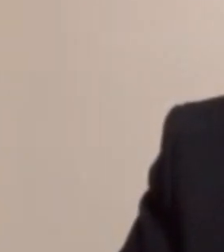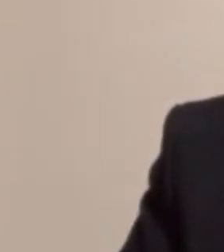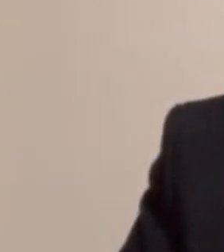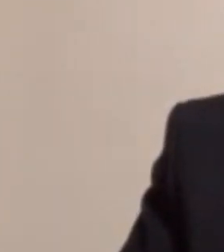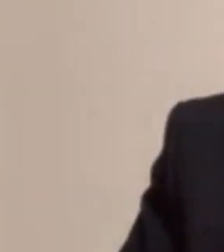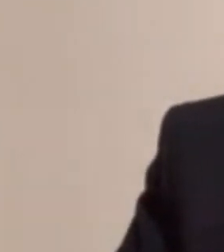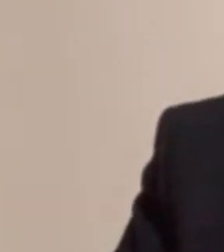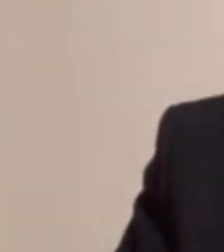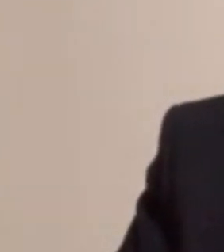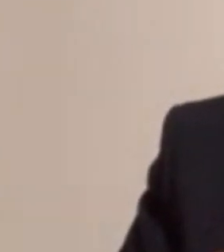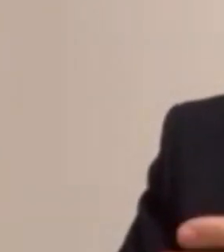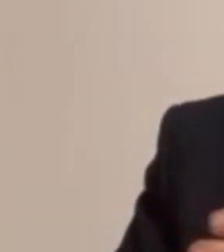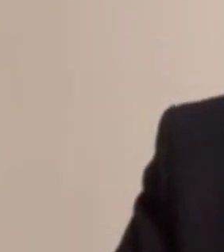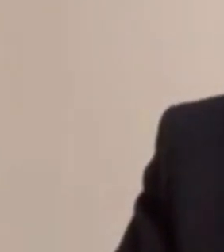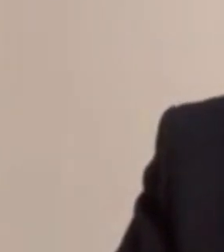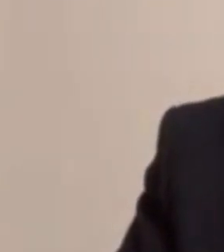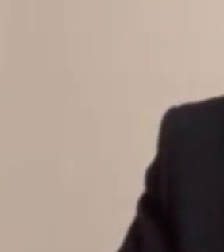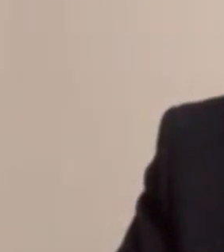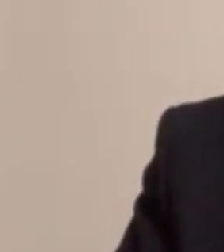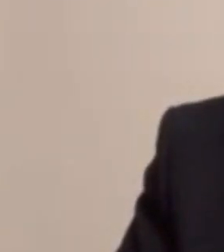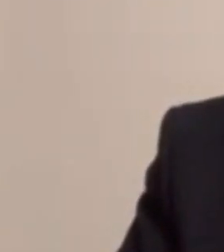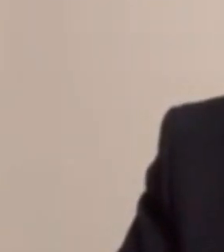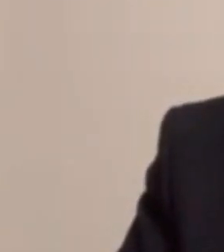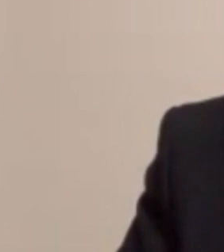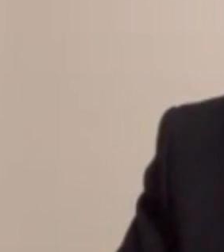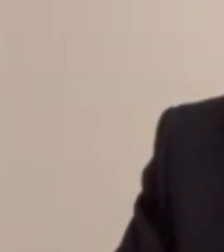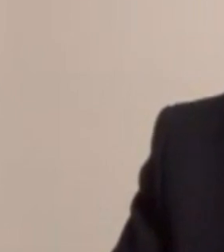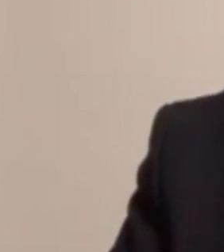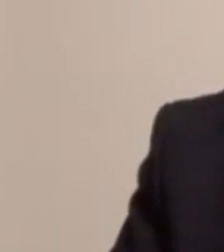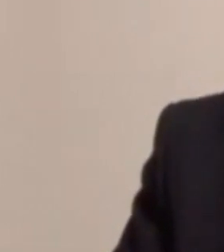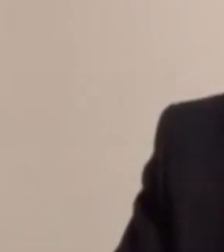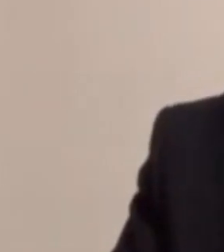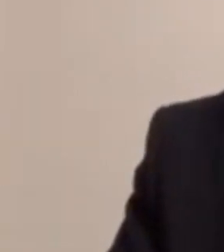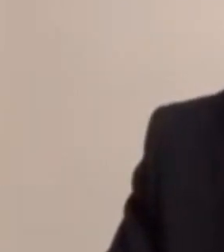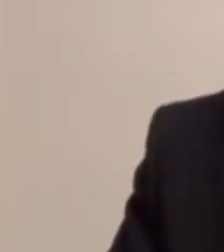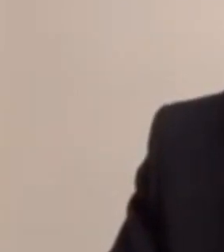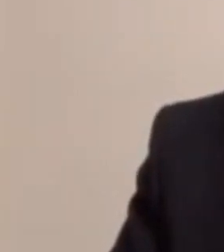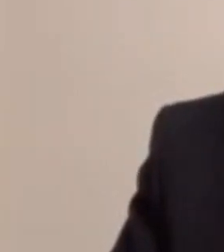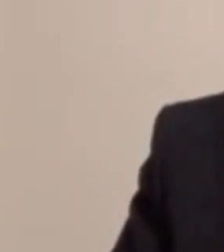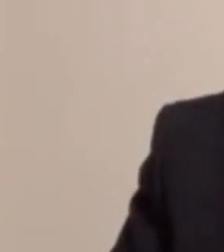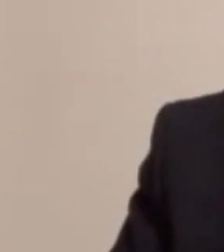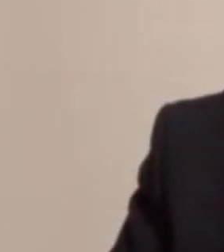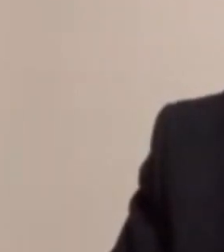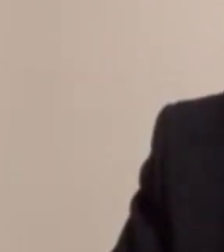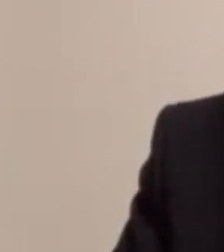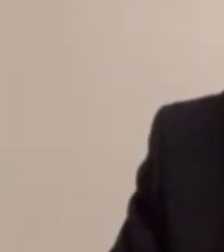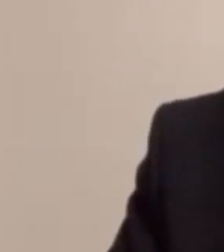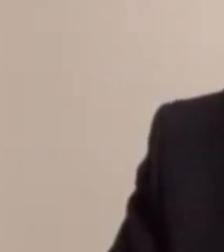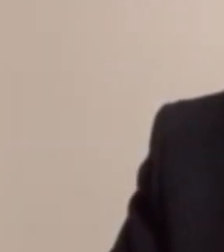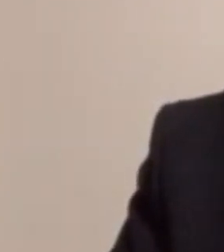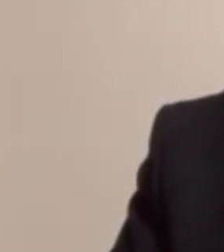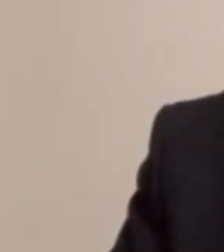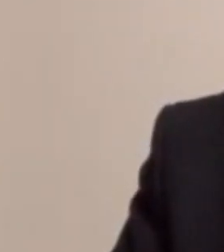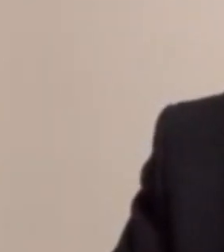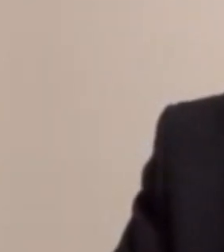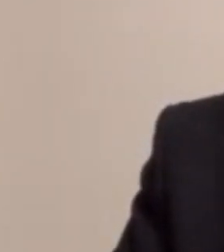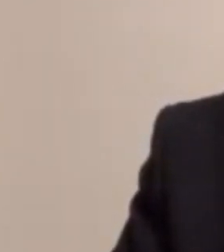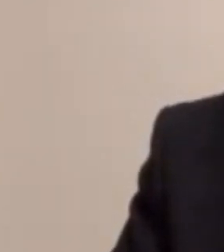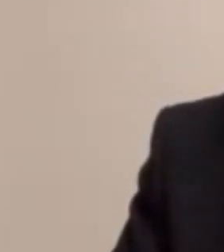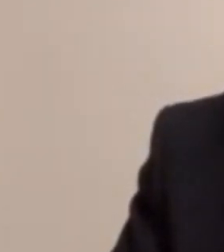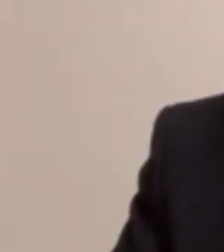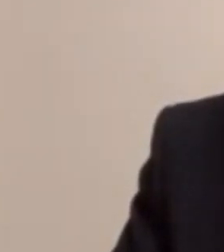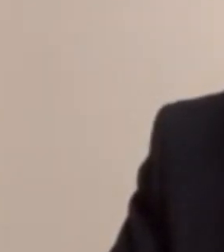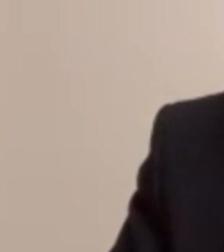أستاذ هشام، بالإضافة إلى اهتمامه بالأطفال الأيتام والمشردين، ده يهتم بالمسنين، بكبار العمر، بالناس